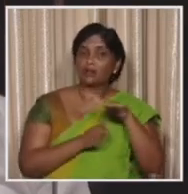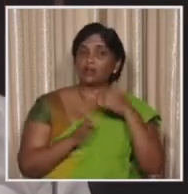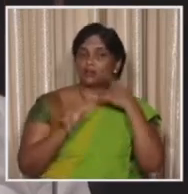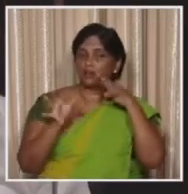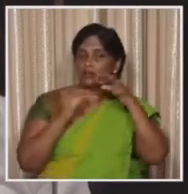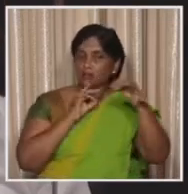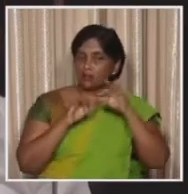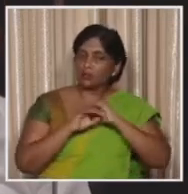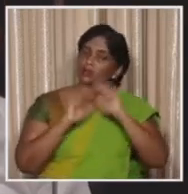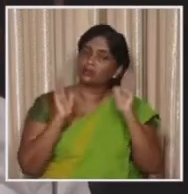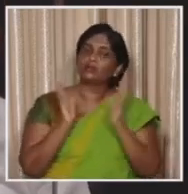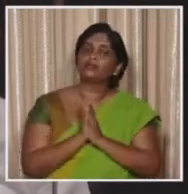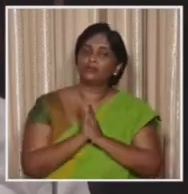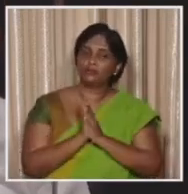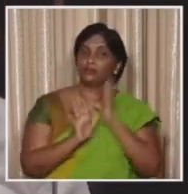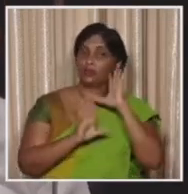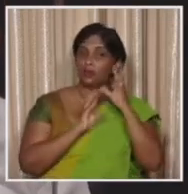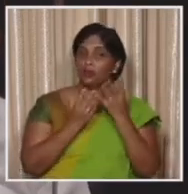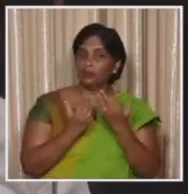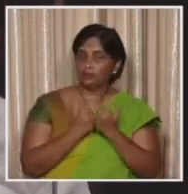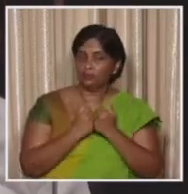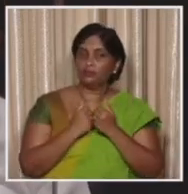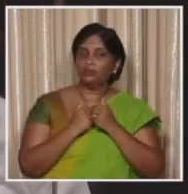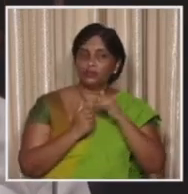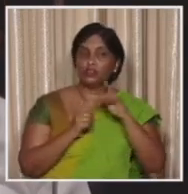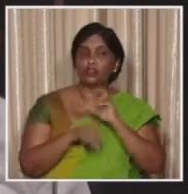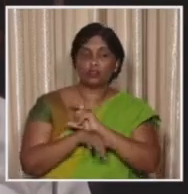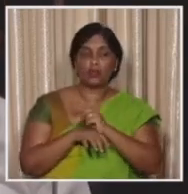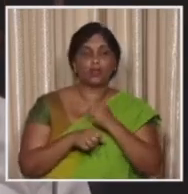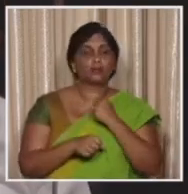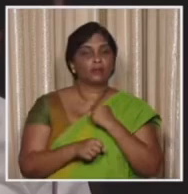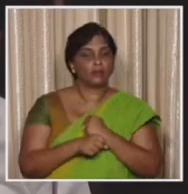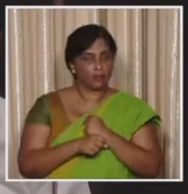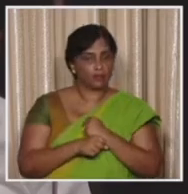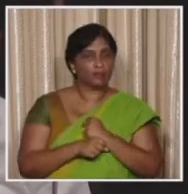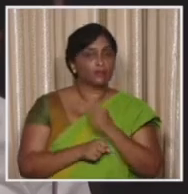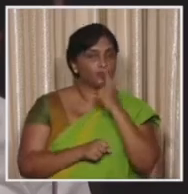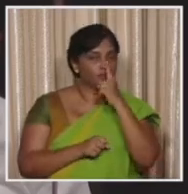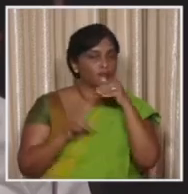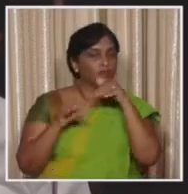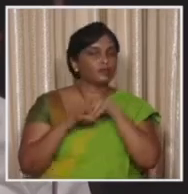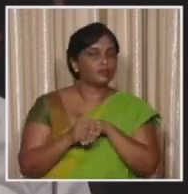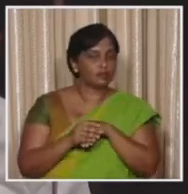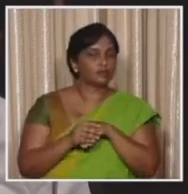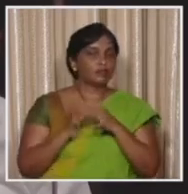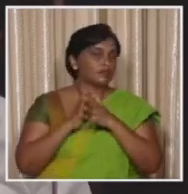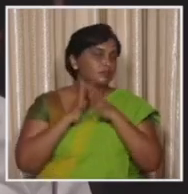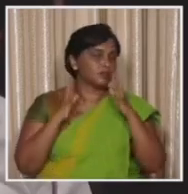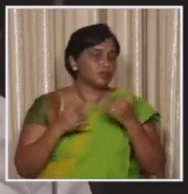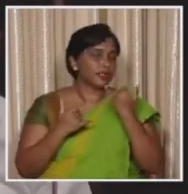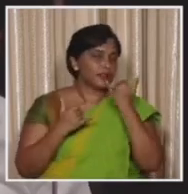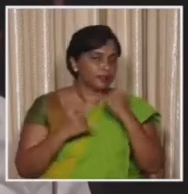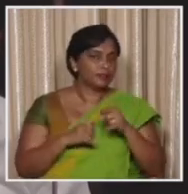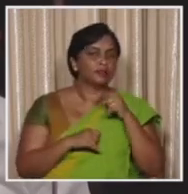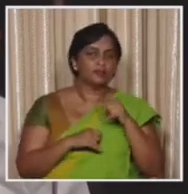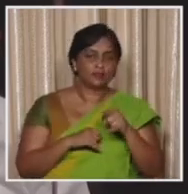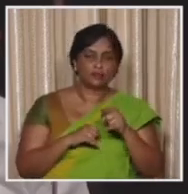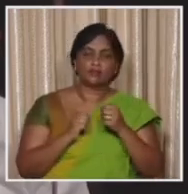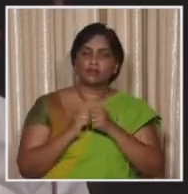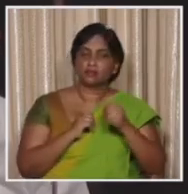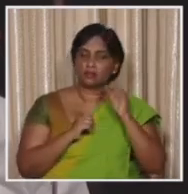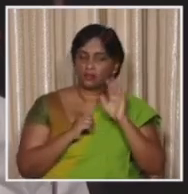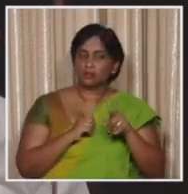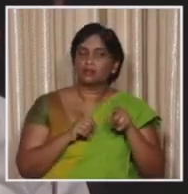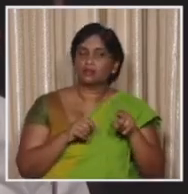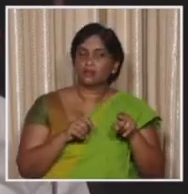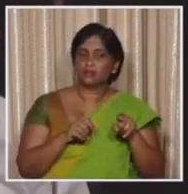many memisielu de, data labagi ini silu de, idam komisaris jenderal beliau te, ikatan yang gunaan, ego odak loko pahaswa tena te, ikatu itu kerbin